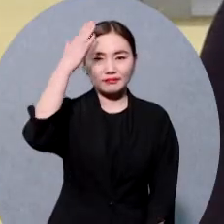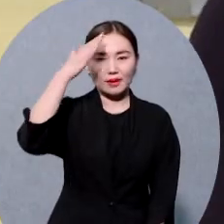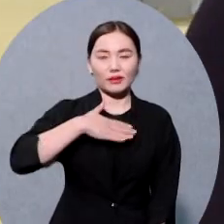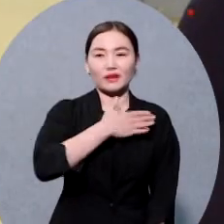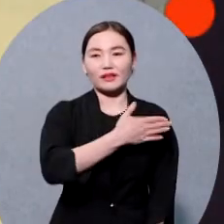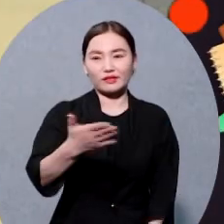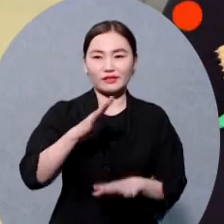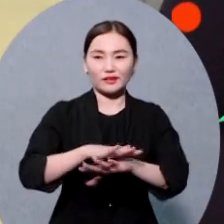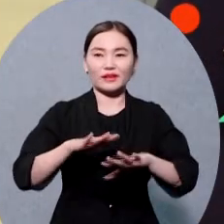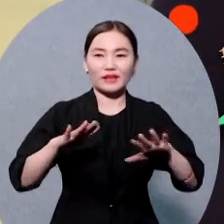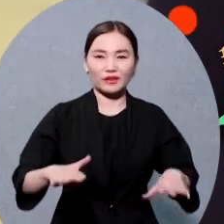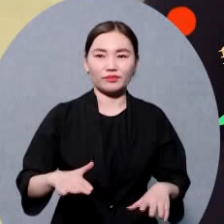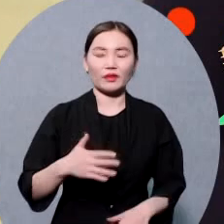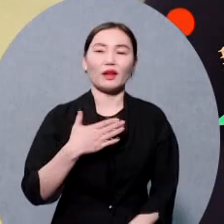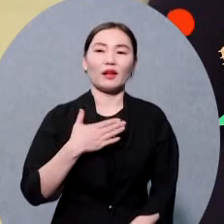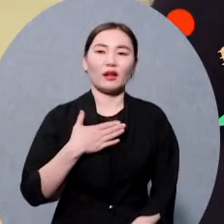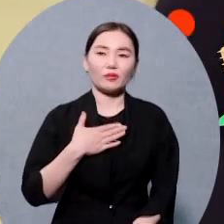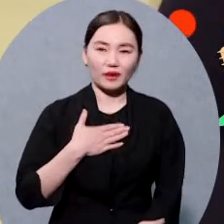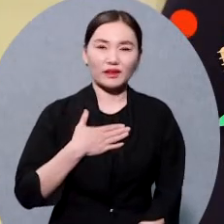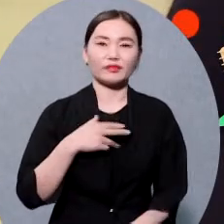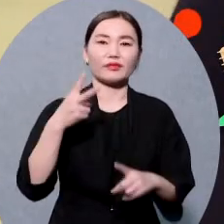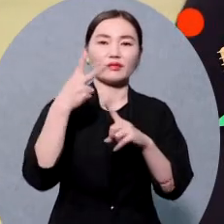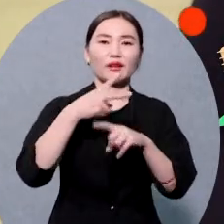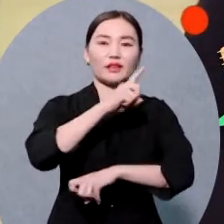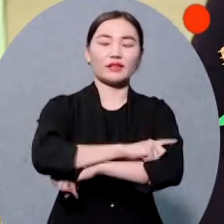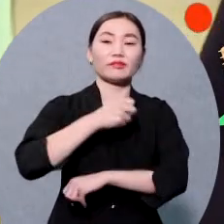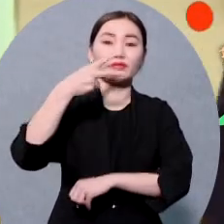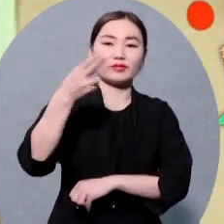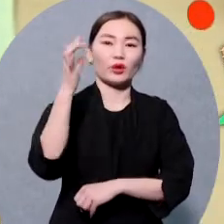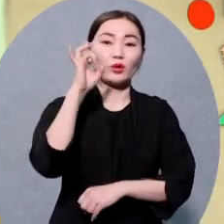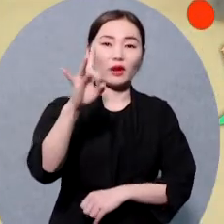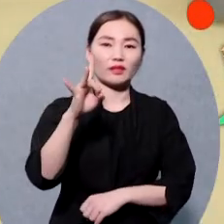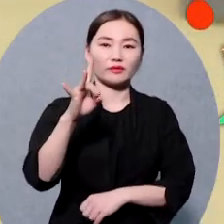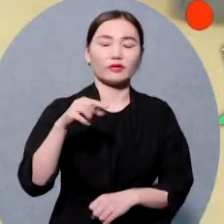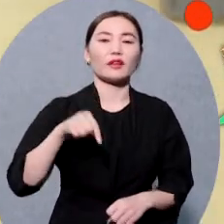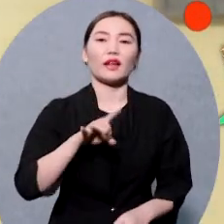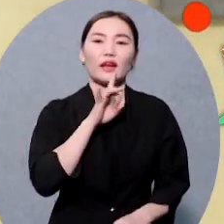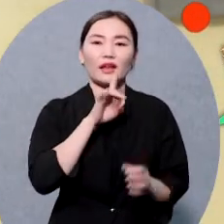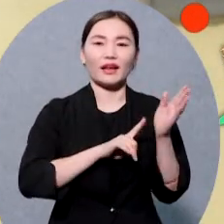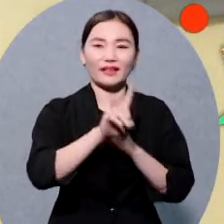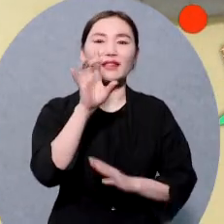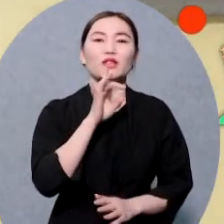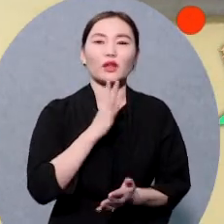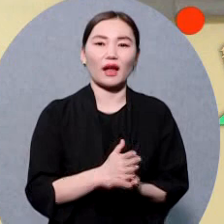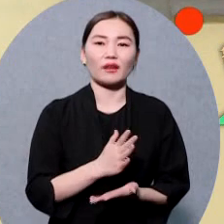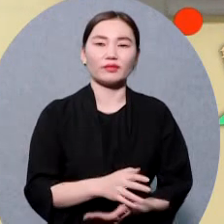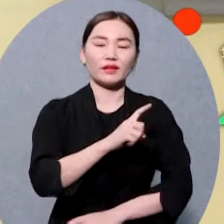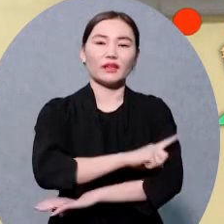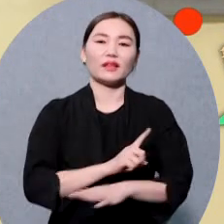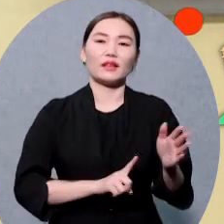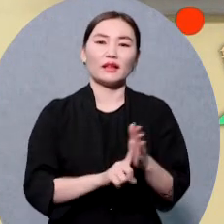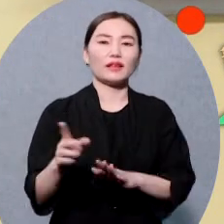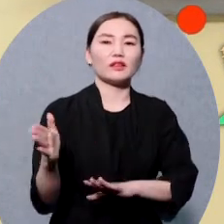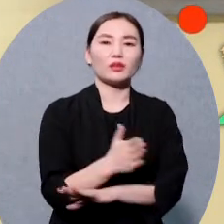Сайн байцгаана уу хүүхдүүдээ. Манай ТВ хичээлийн 2 дахь дугаар эхлэх гэж байна. За хичээл эхлэхээс өмнө бүгдээрээ хичээлийн бэлтгэлийг